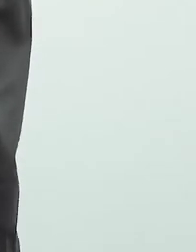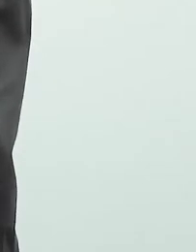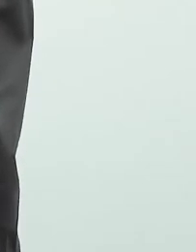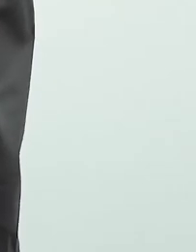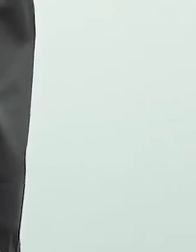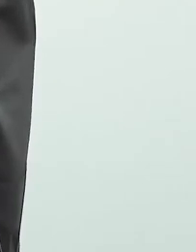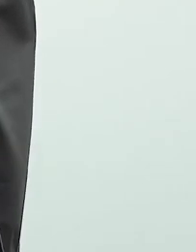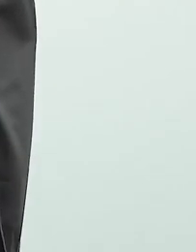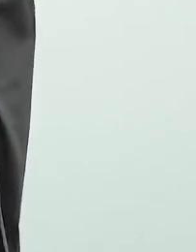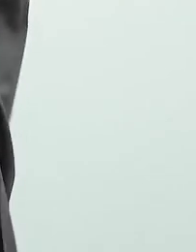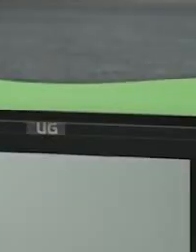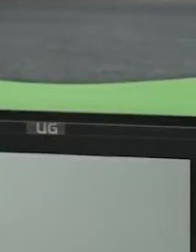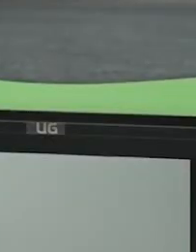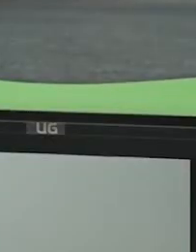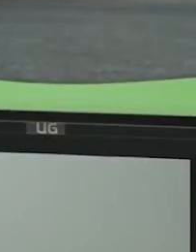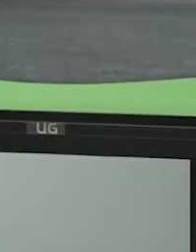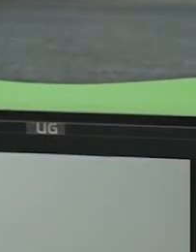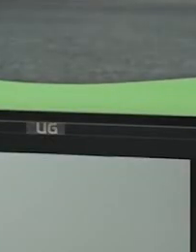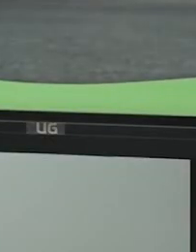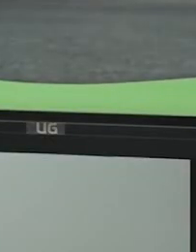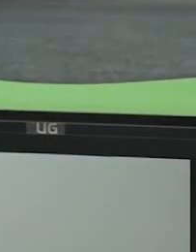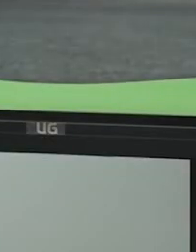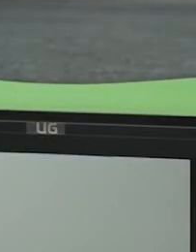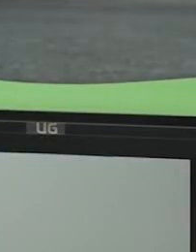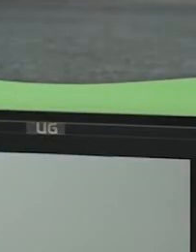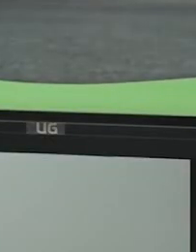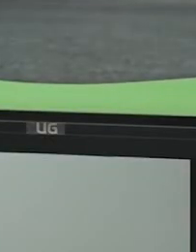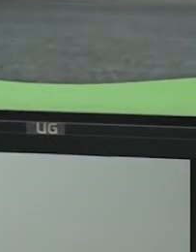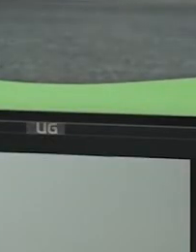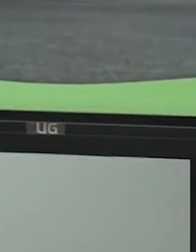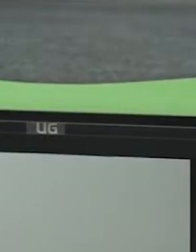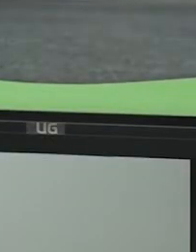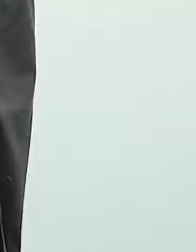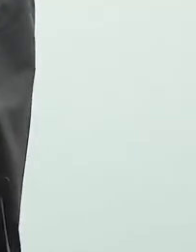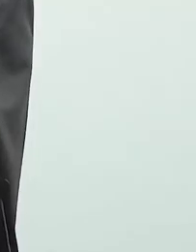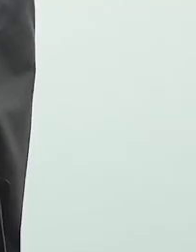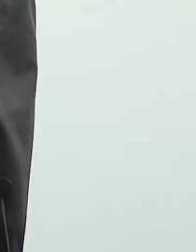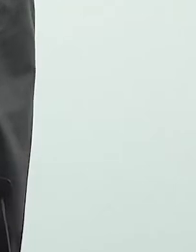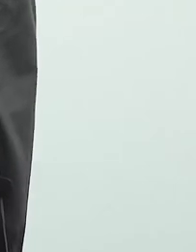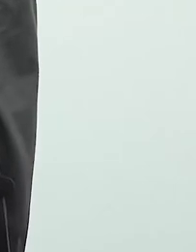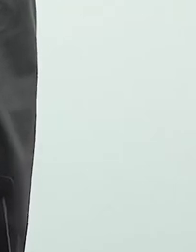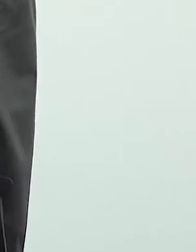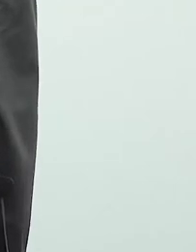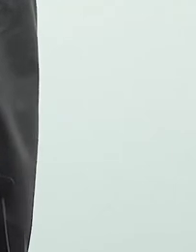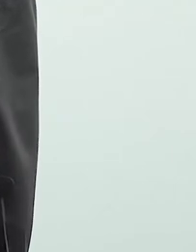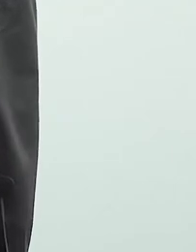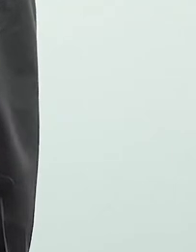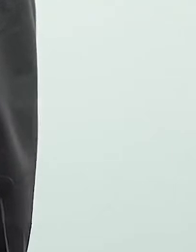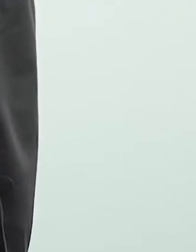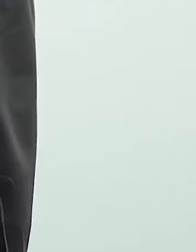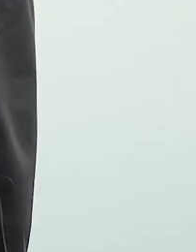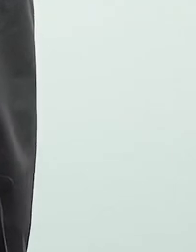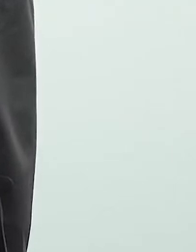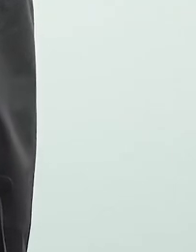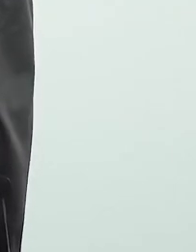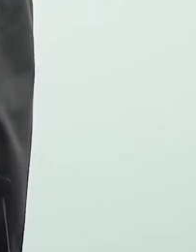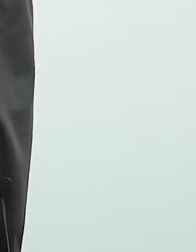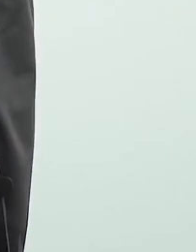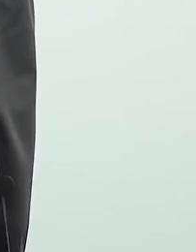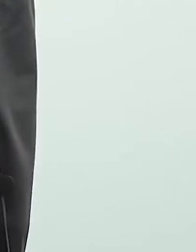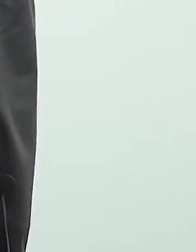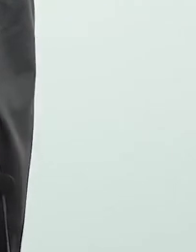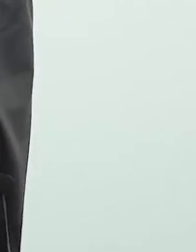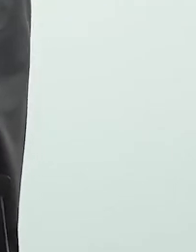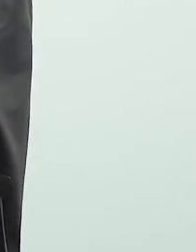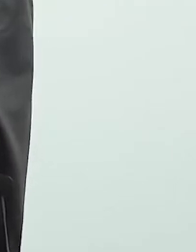4 선생님이 그런 노력 원쭉 노력한 건 좋은 모습인데 사실 서서 입장에서 너무 이 학교 수업에서는 받지